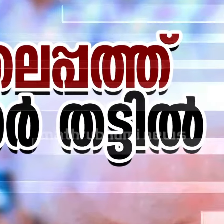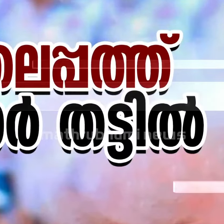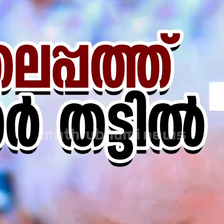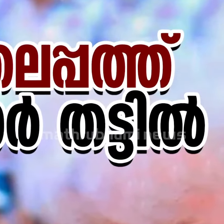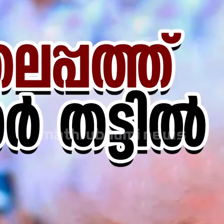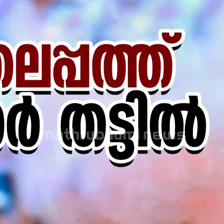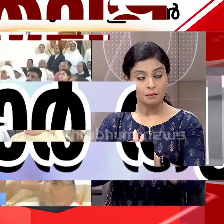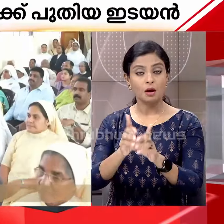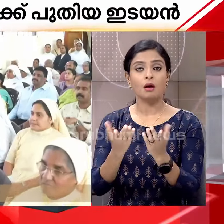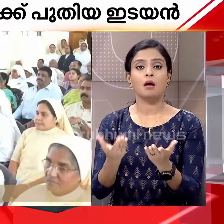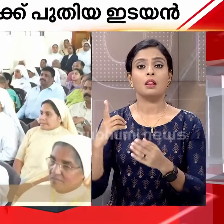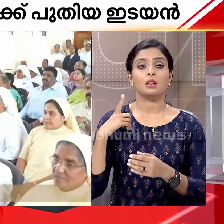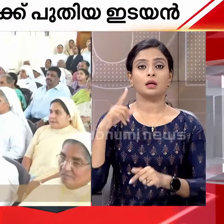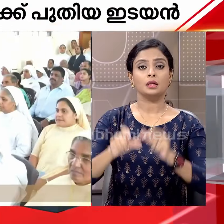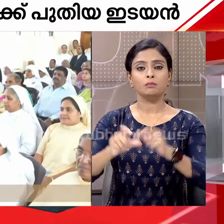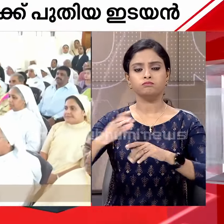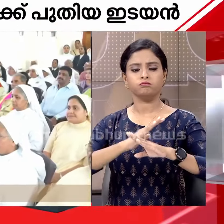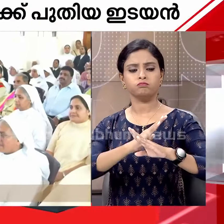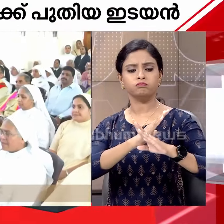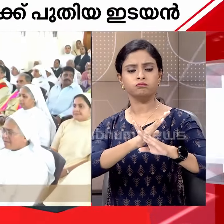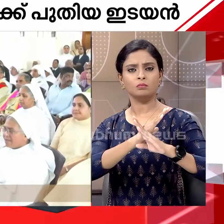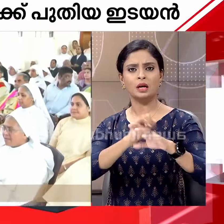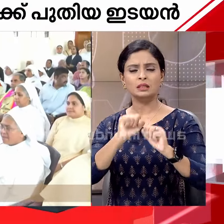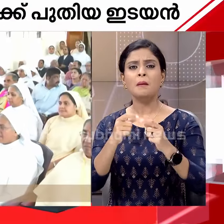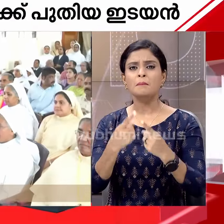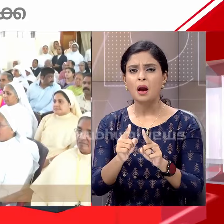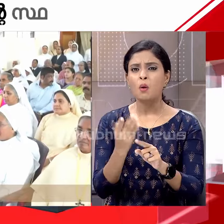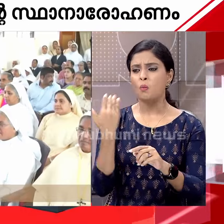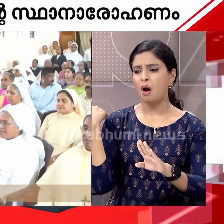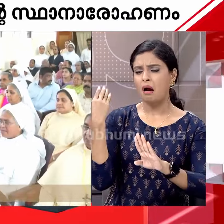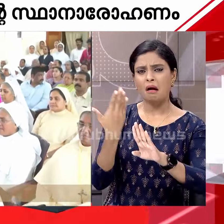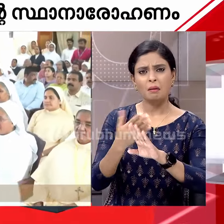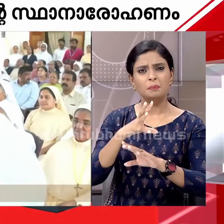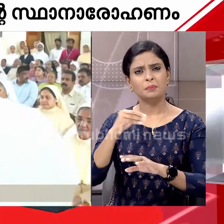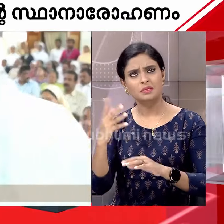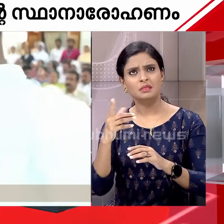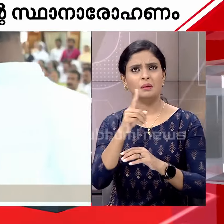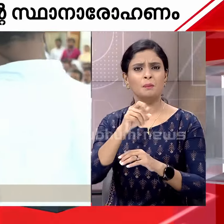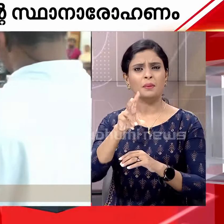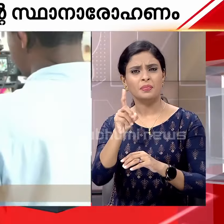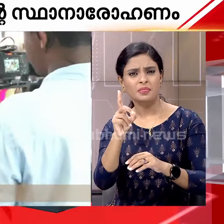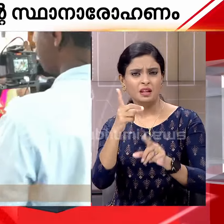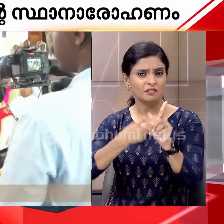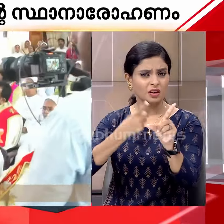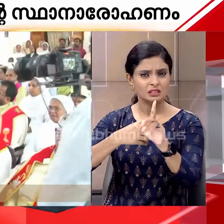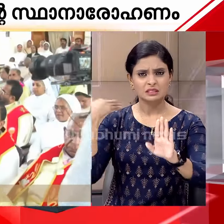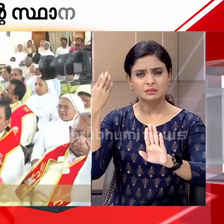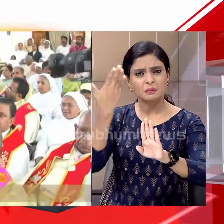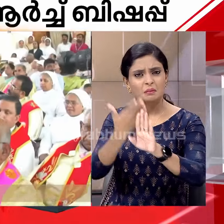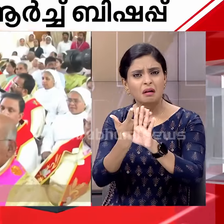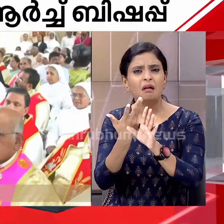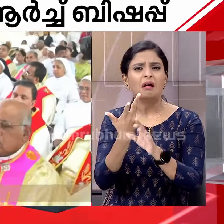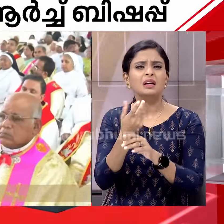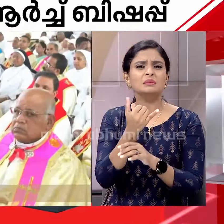നിന്ന് സഭ എവിടെയോ തകർന്നുപോയി എന്നൊരു പ്രതീതിയാണ് കഴിഞ്ഞ 10-12 വർഷങ്ങളായി കണ്ടത്. ആ പാരമ്പര്യത്തെ തട്ടിൽ